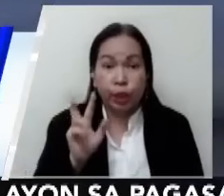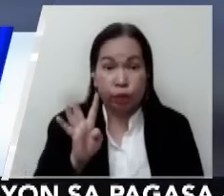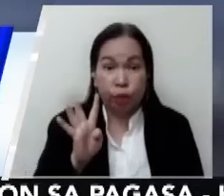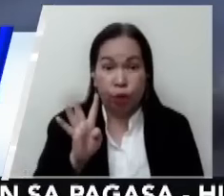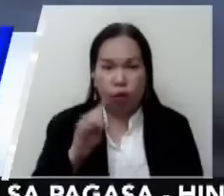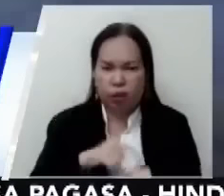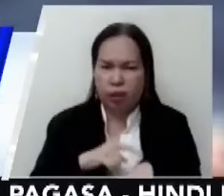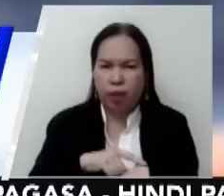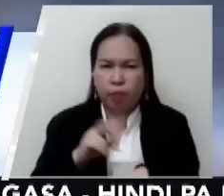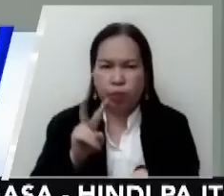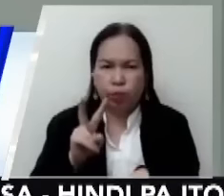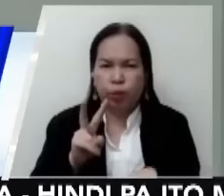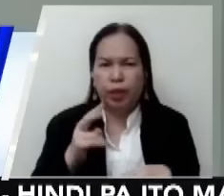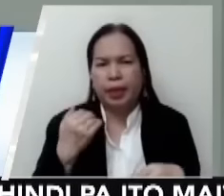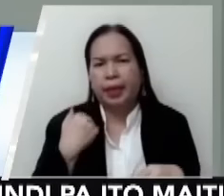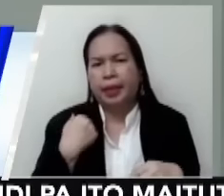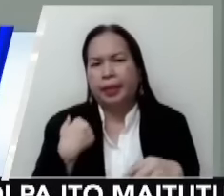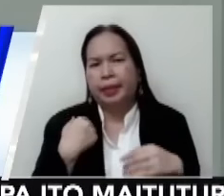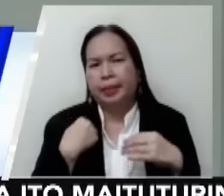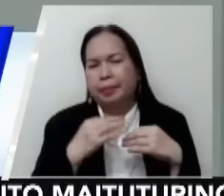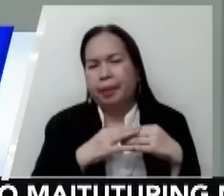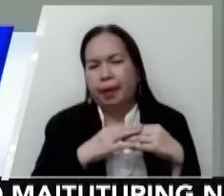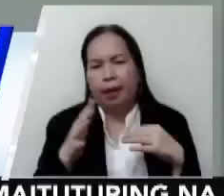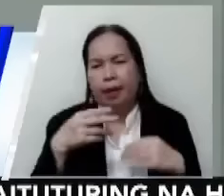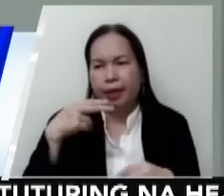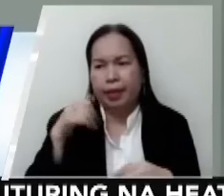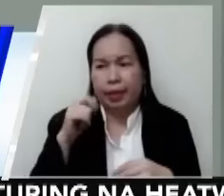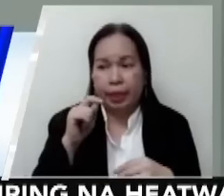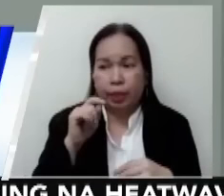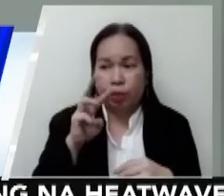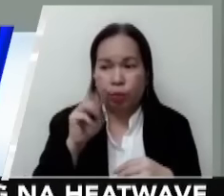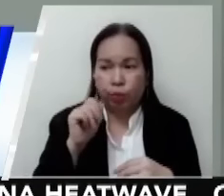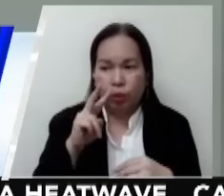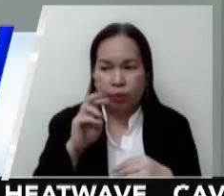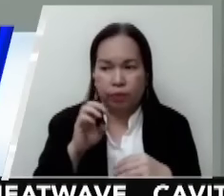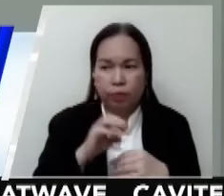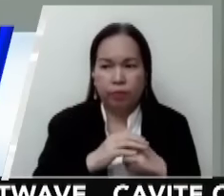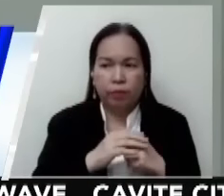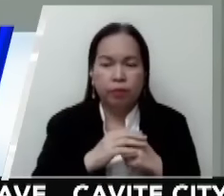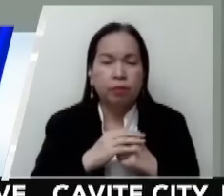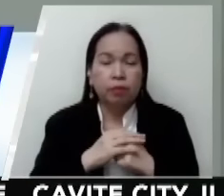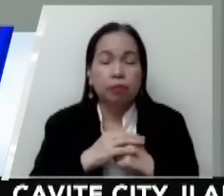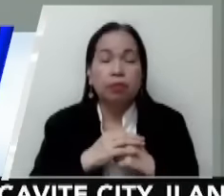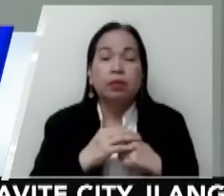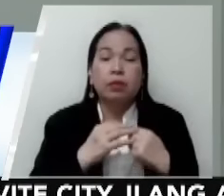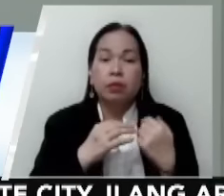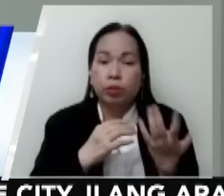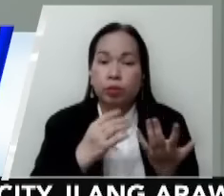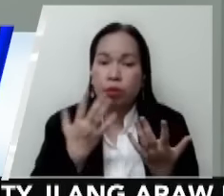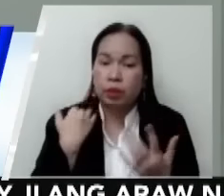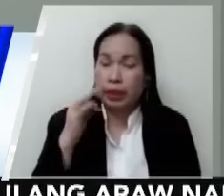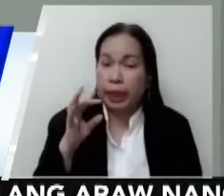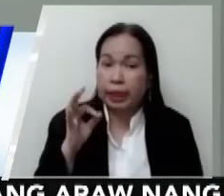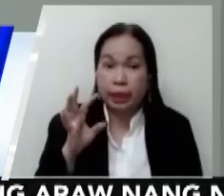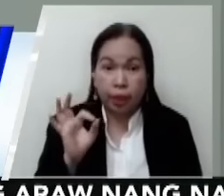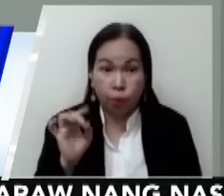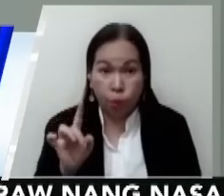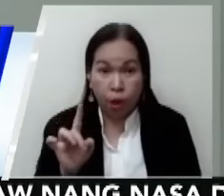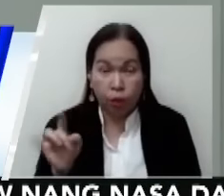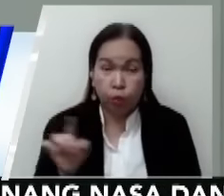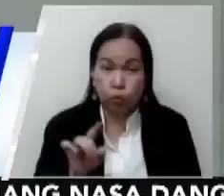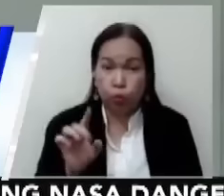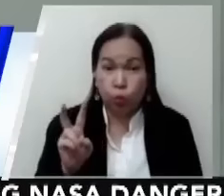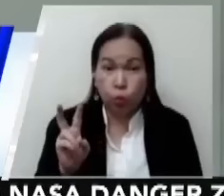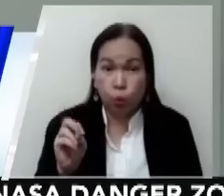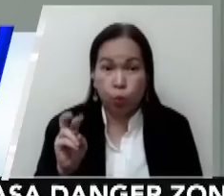pa umabot sa heat wave. Bali, ito po ay average for 30 years from 1991 to 2020. Okay. Then,